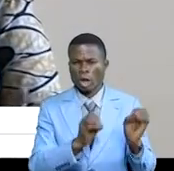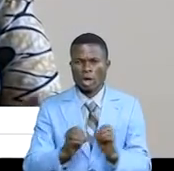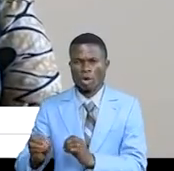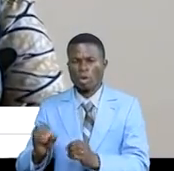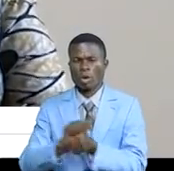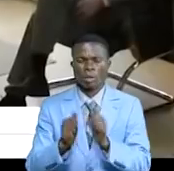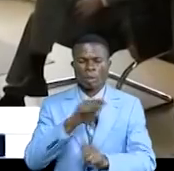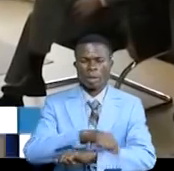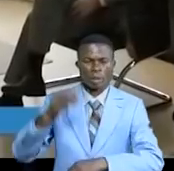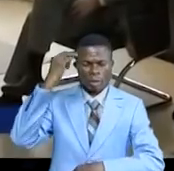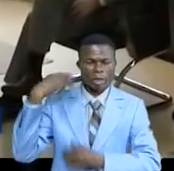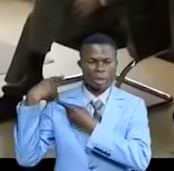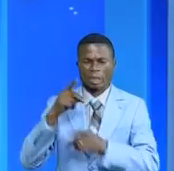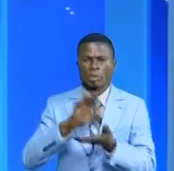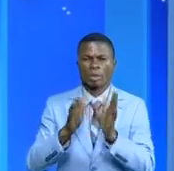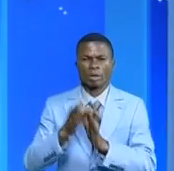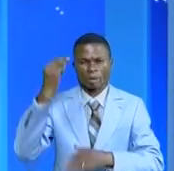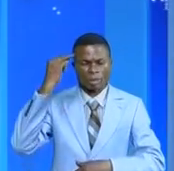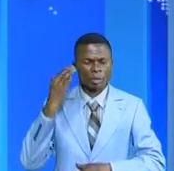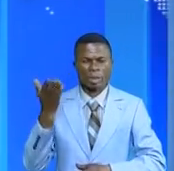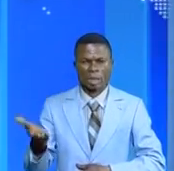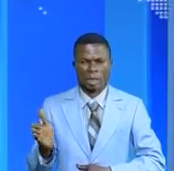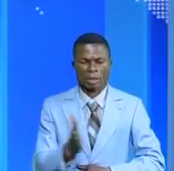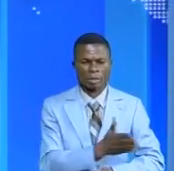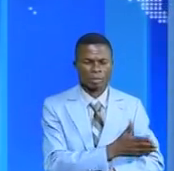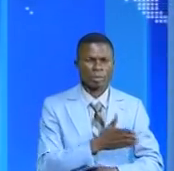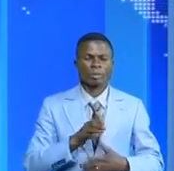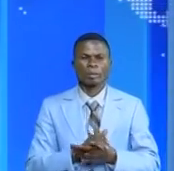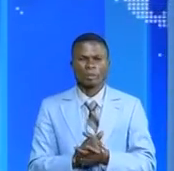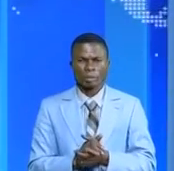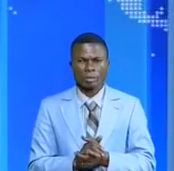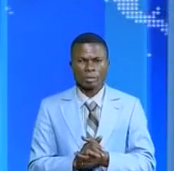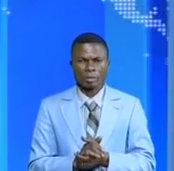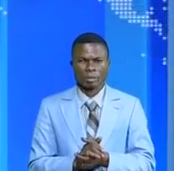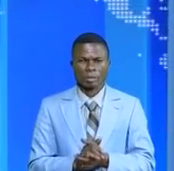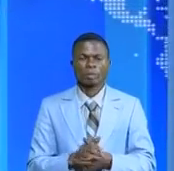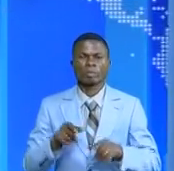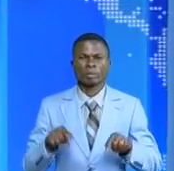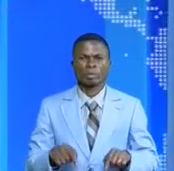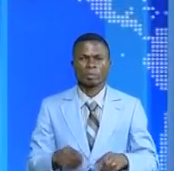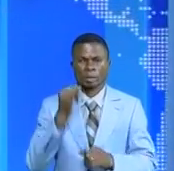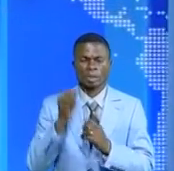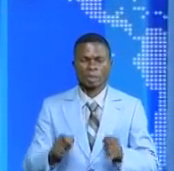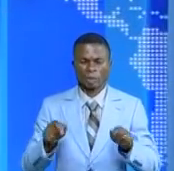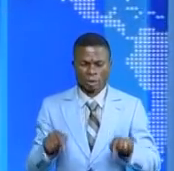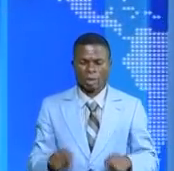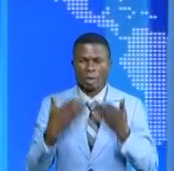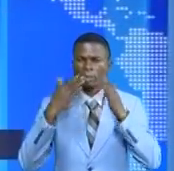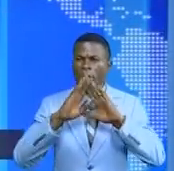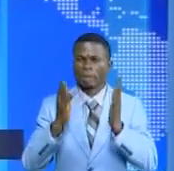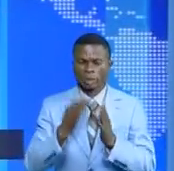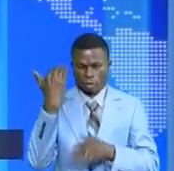secteur depuis son arrivée à la tête de ses ministres. C'est donc la fin de ce journal. Merci de